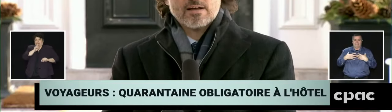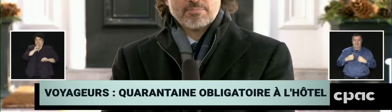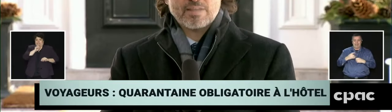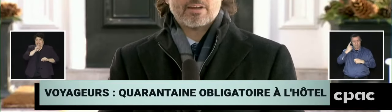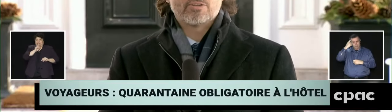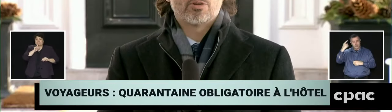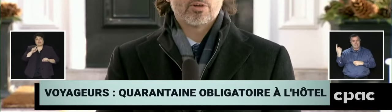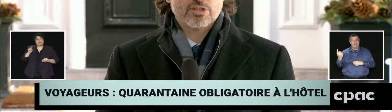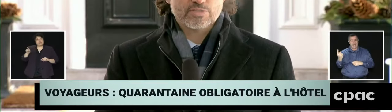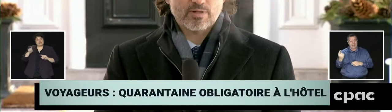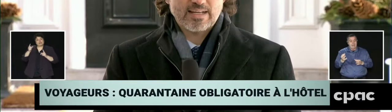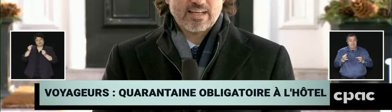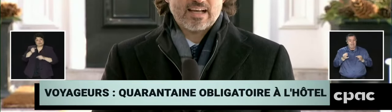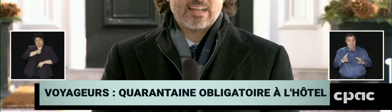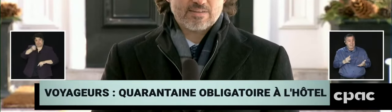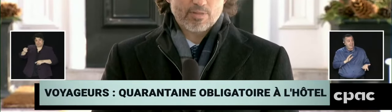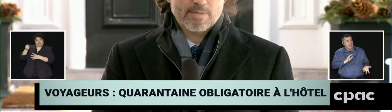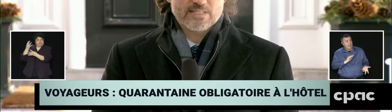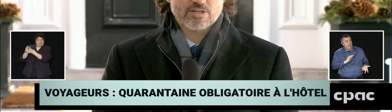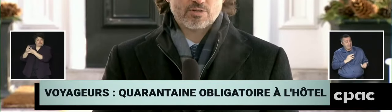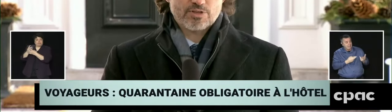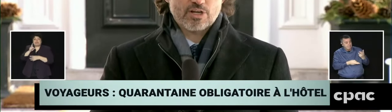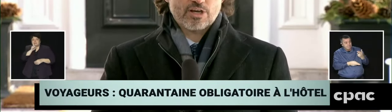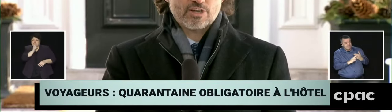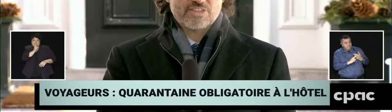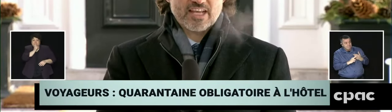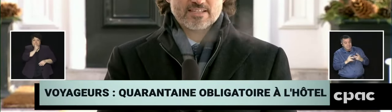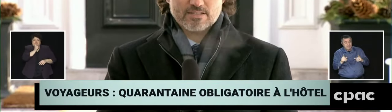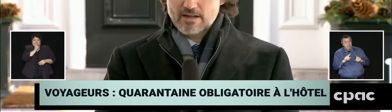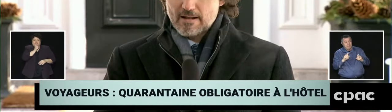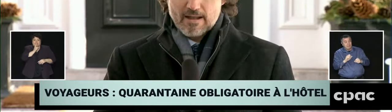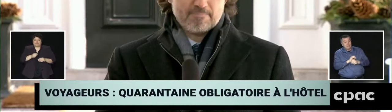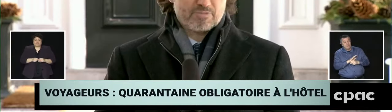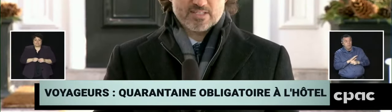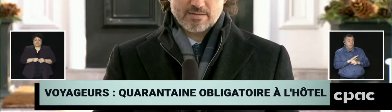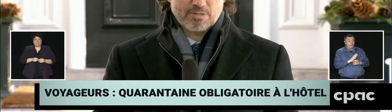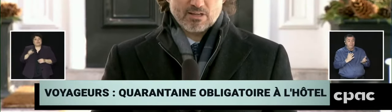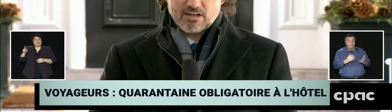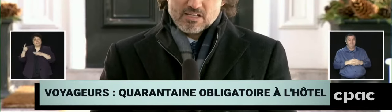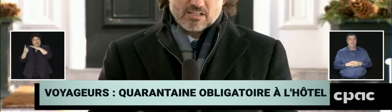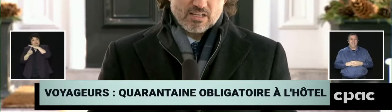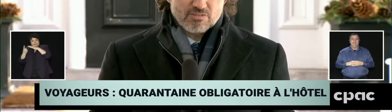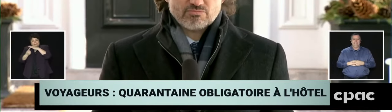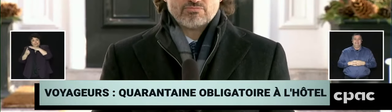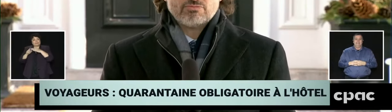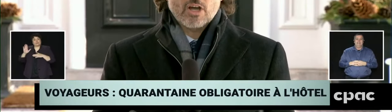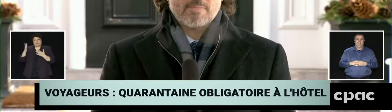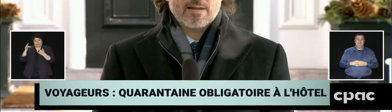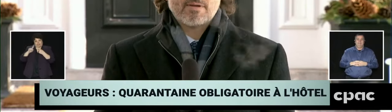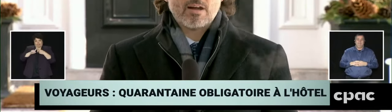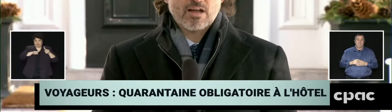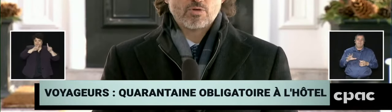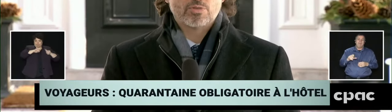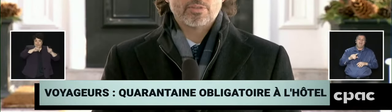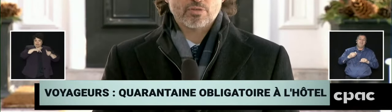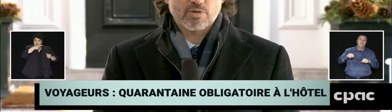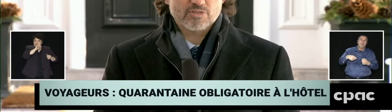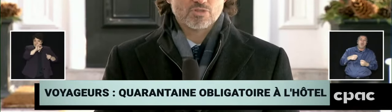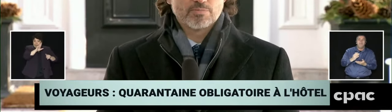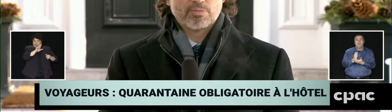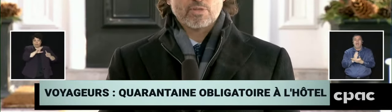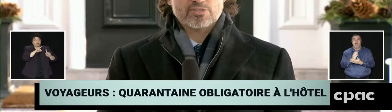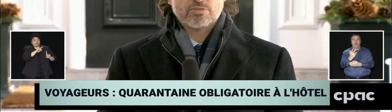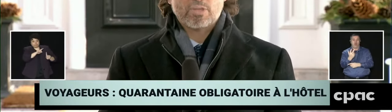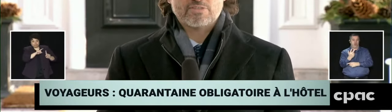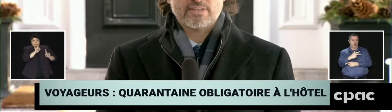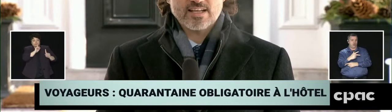isoler pendant qu'on reçoit l'information de leur test. Ça prend normalement autour de 3